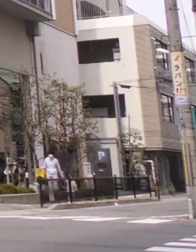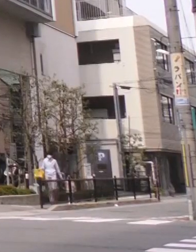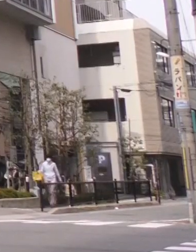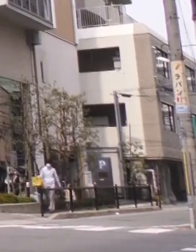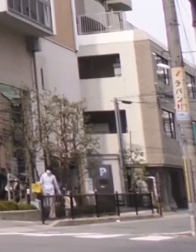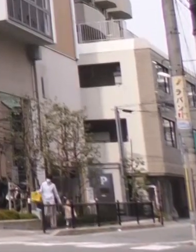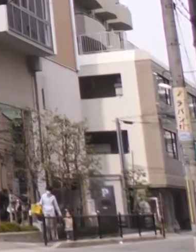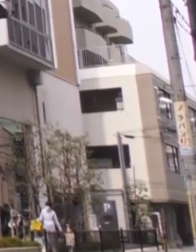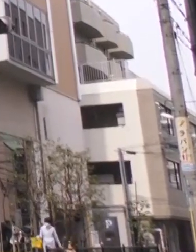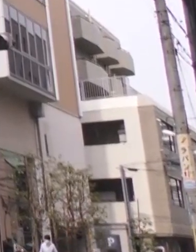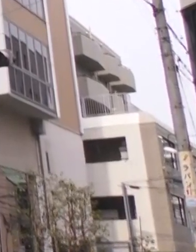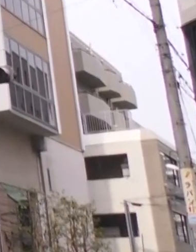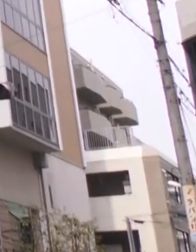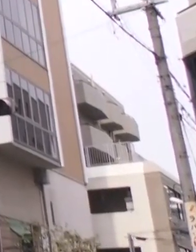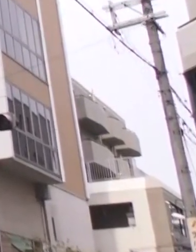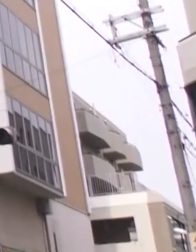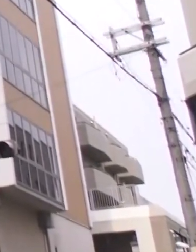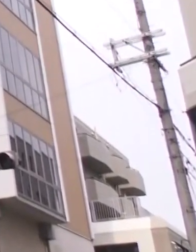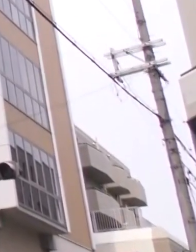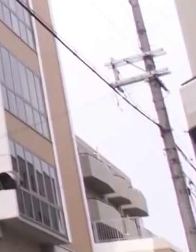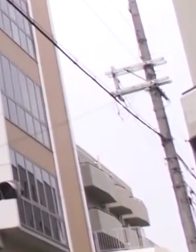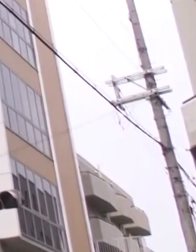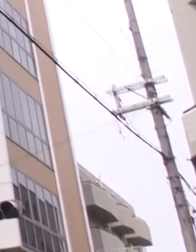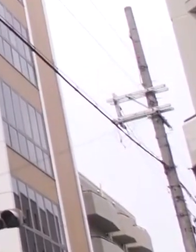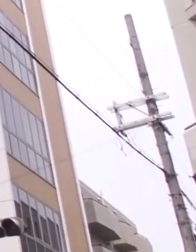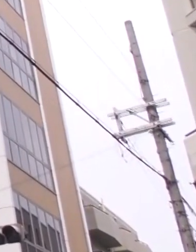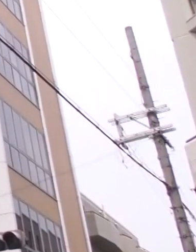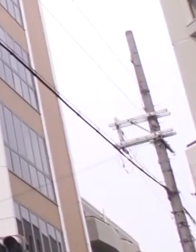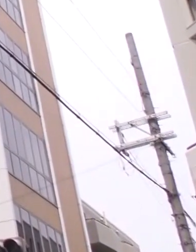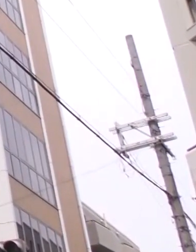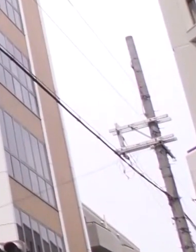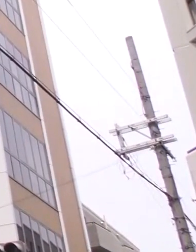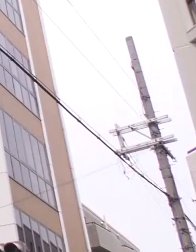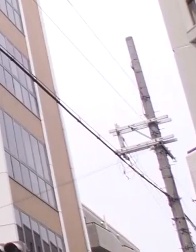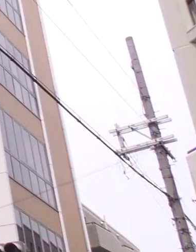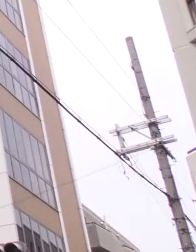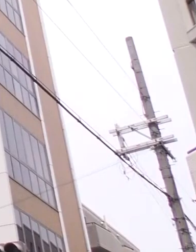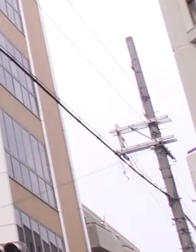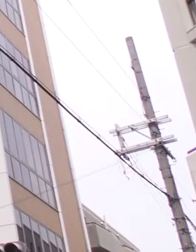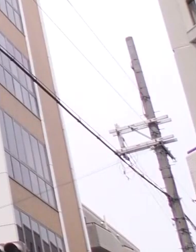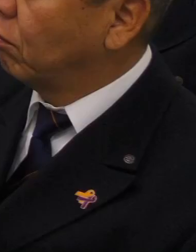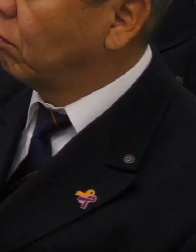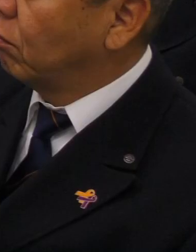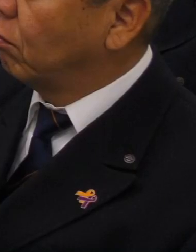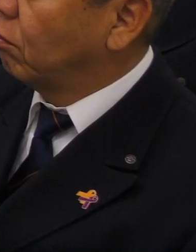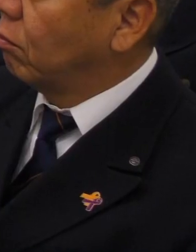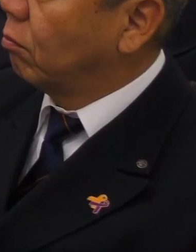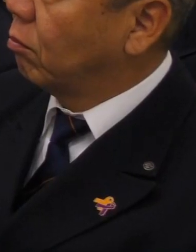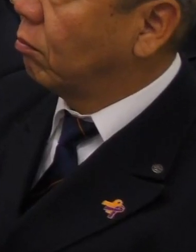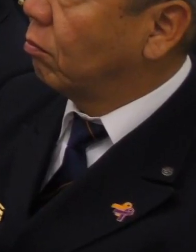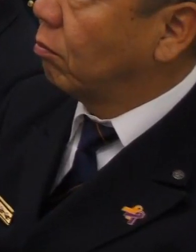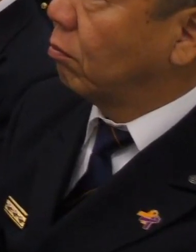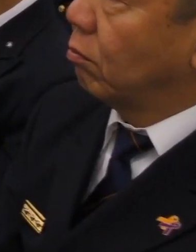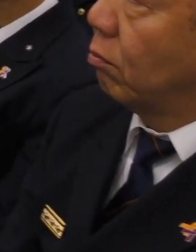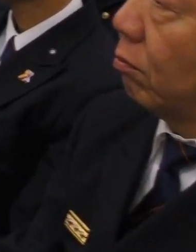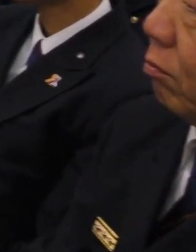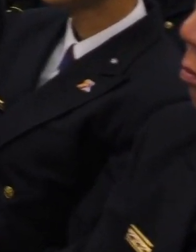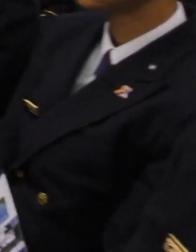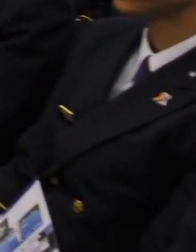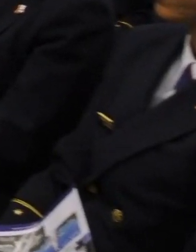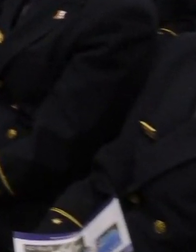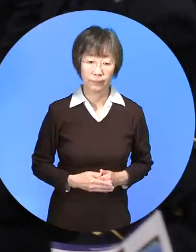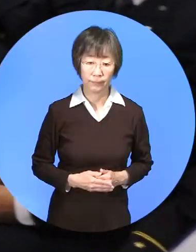3月30日、吹田市消防本部で吹田市摂津市消防司令センターの完成式典が行われ